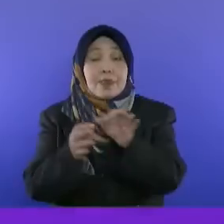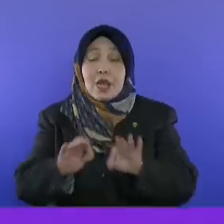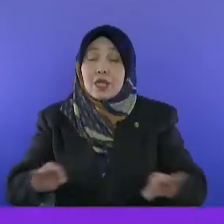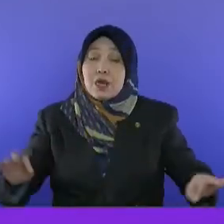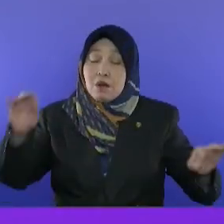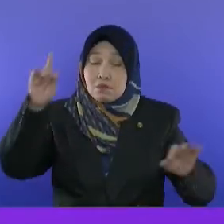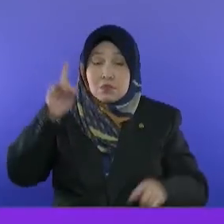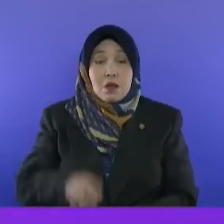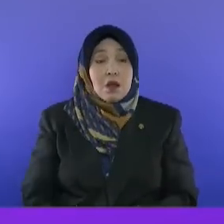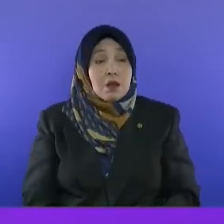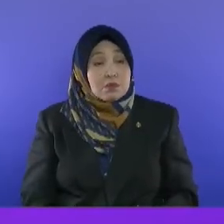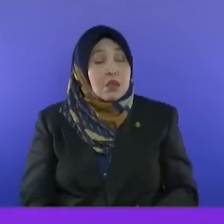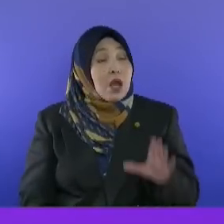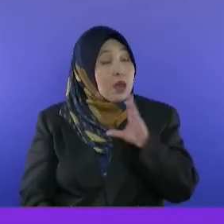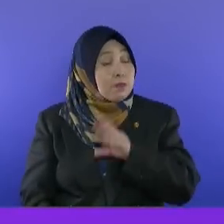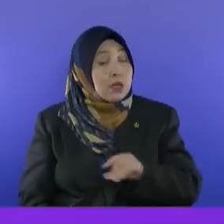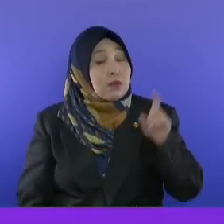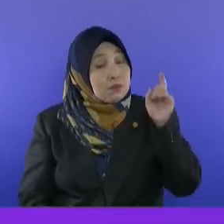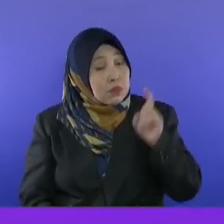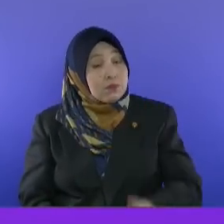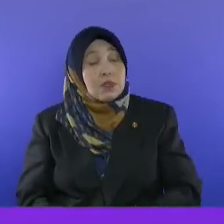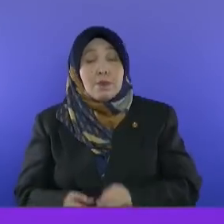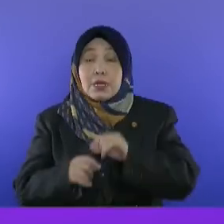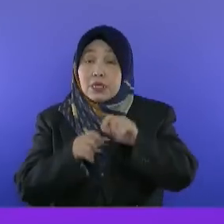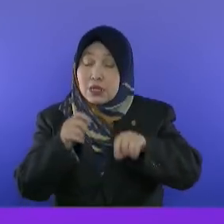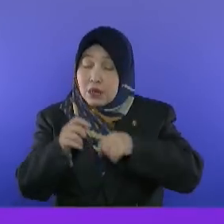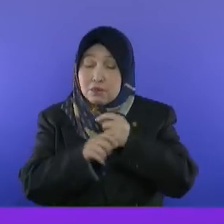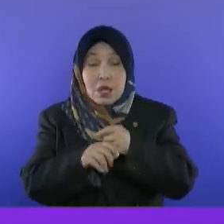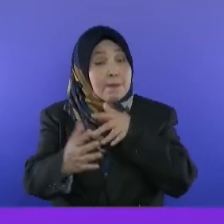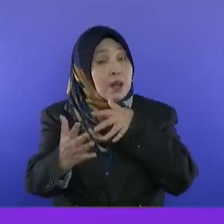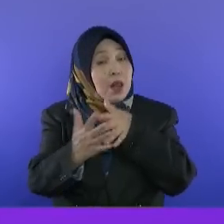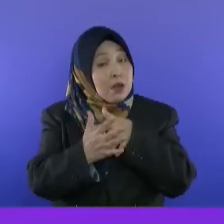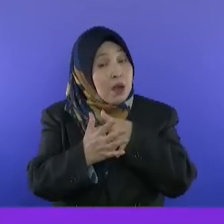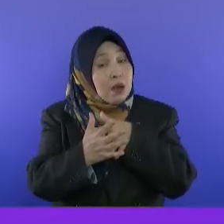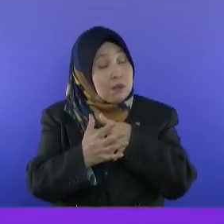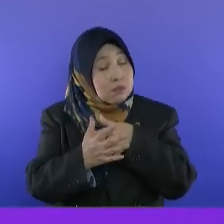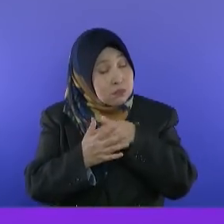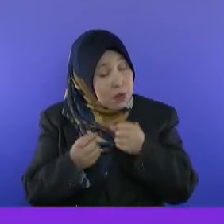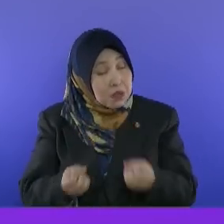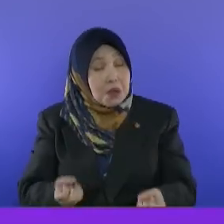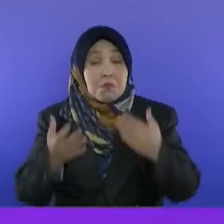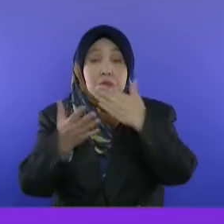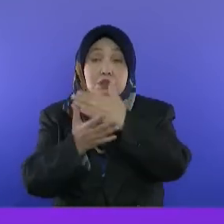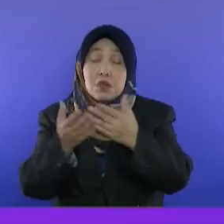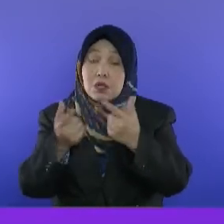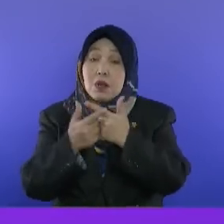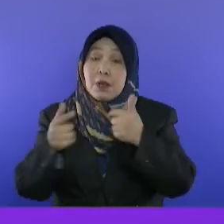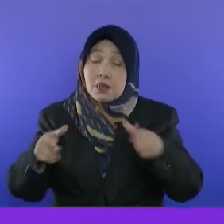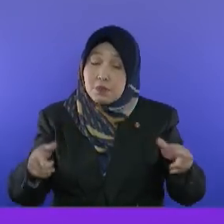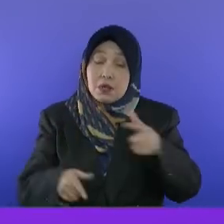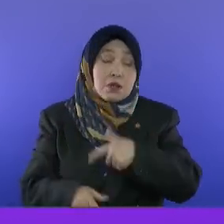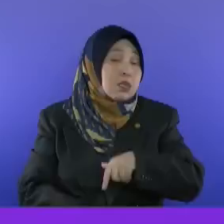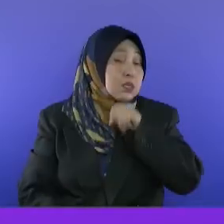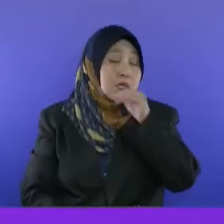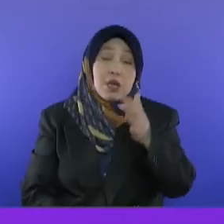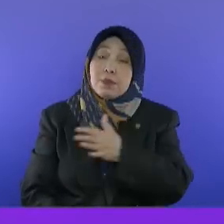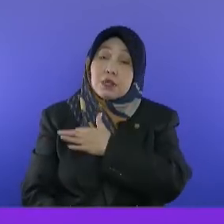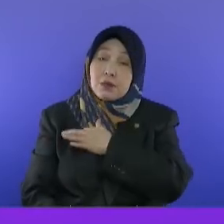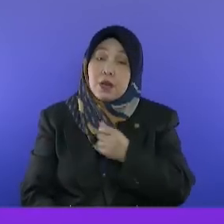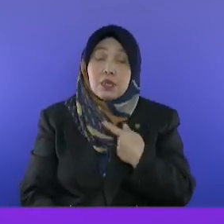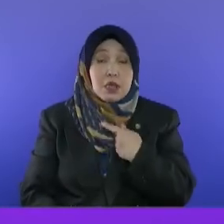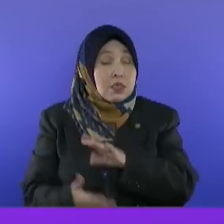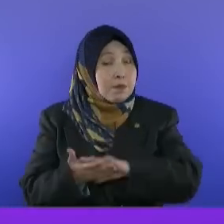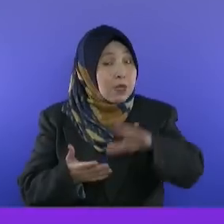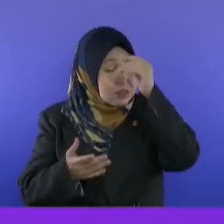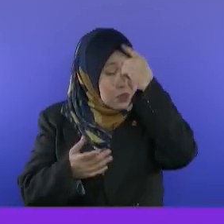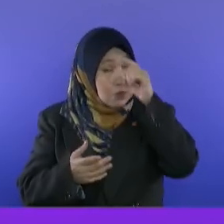dan mengapa setiap kali mereka mengikat janji sekumpulan dari mereka melanggarnya sedangkan sebagian besar daripada mereka tidak beriman dari